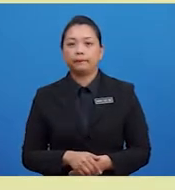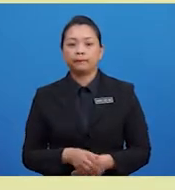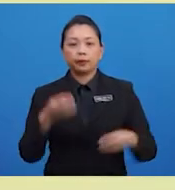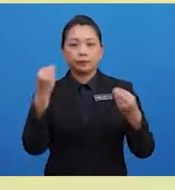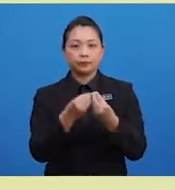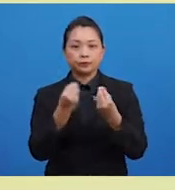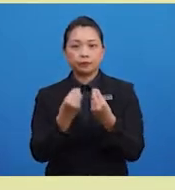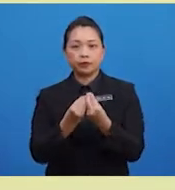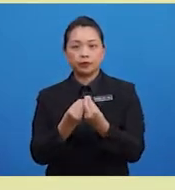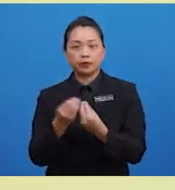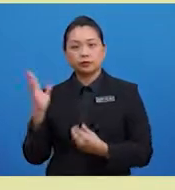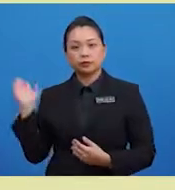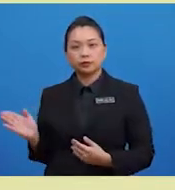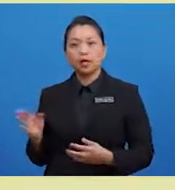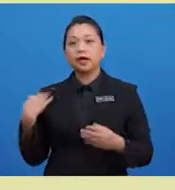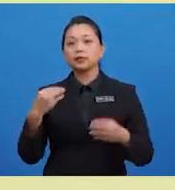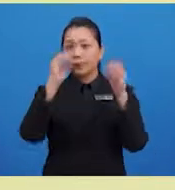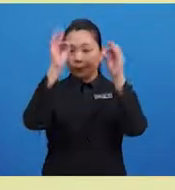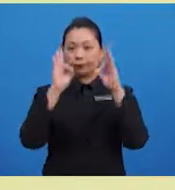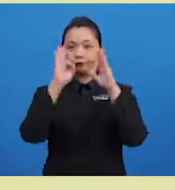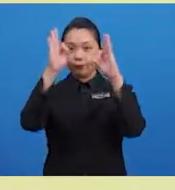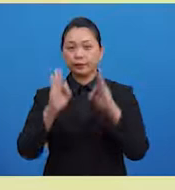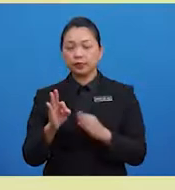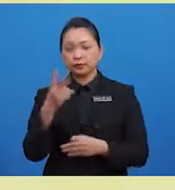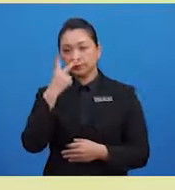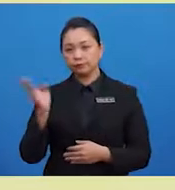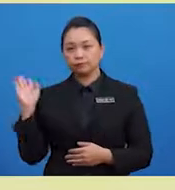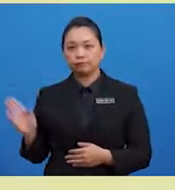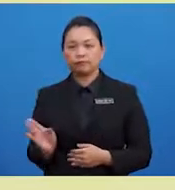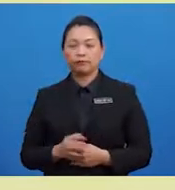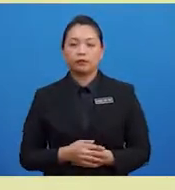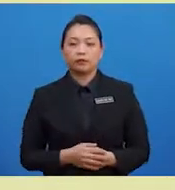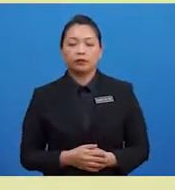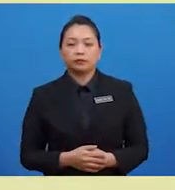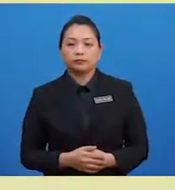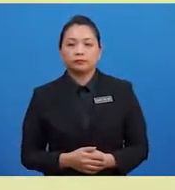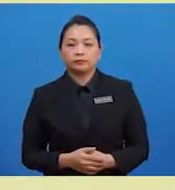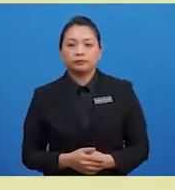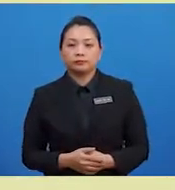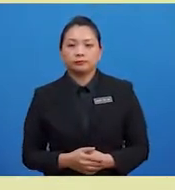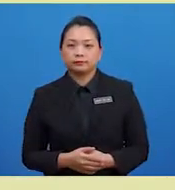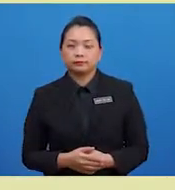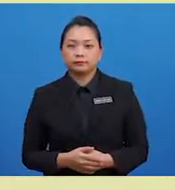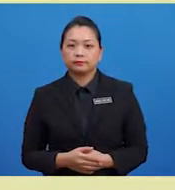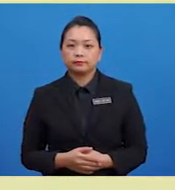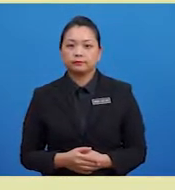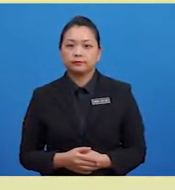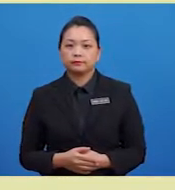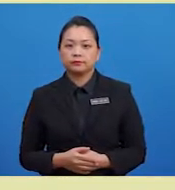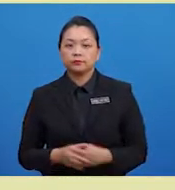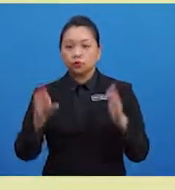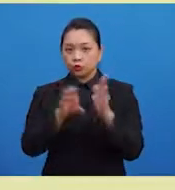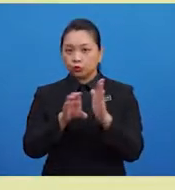bernas dibahagikan dengan jumlah telur yang dieramkan dan didarabkan dengan 100.